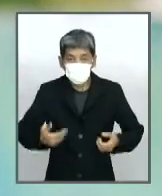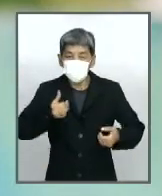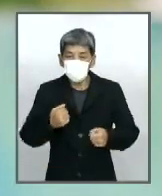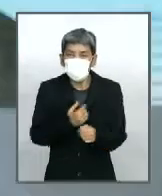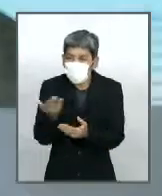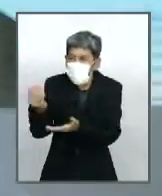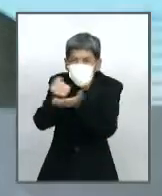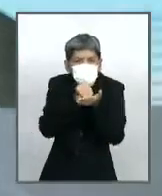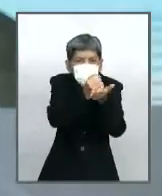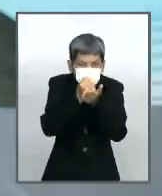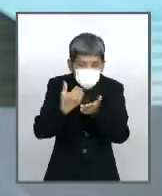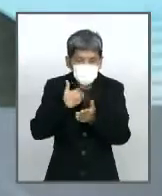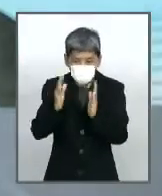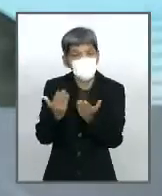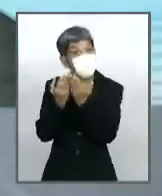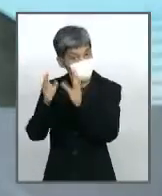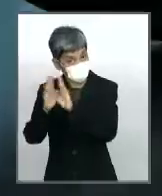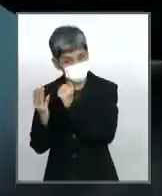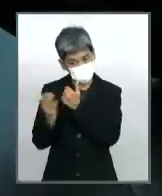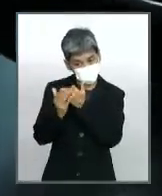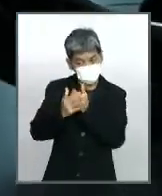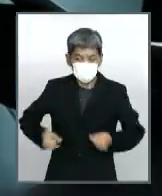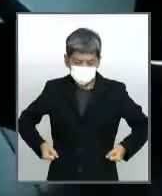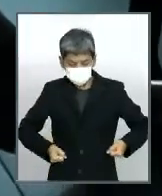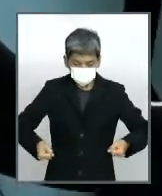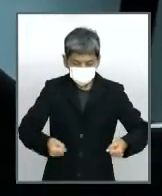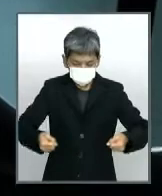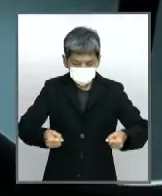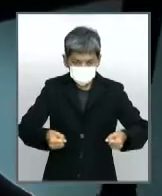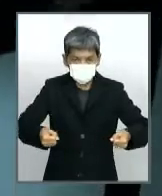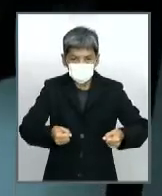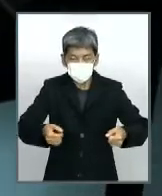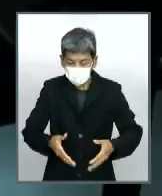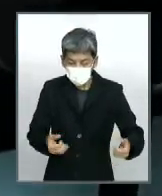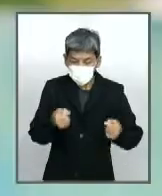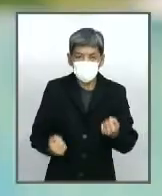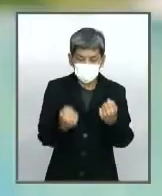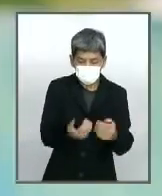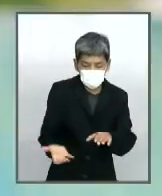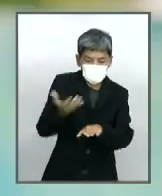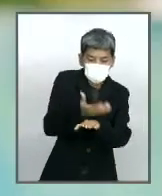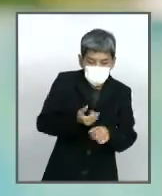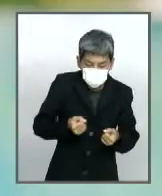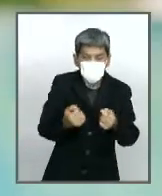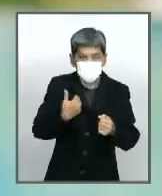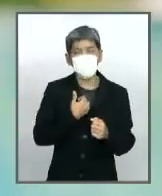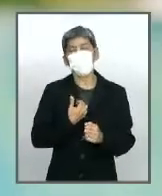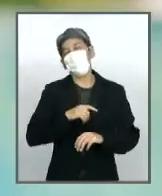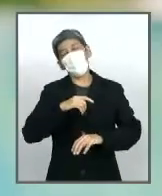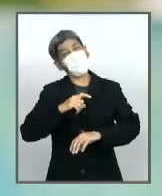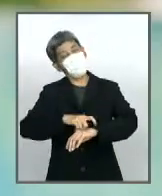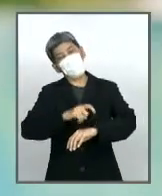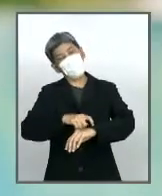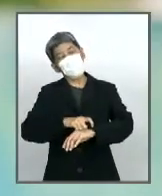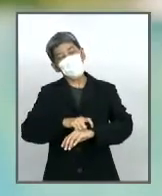องขอความช่วยเหลือในการที่ให้คนในครอบครัวเนี่ยช่วยเข็นหน่อยหรือช่วยยกรถขึ้นหลังรถหน่อยมันมีระยะเวลาเพิ่มเข้ามาทุกอย่าง